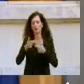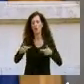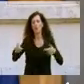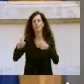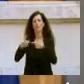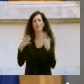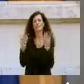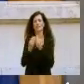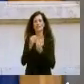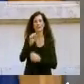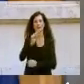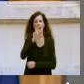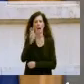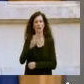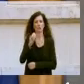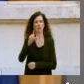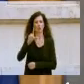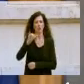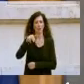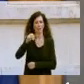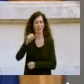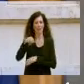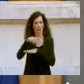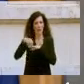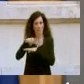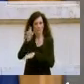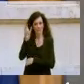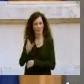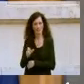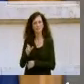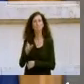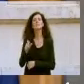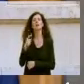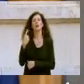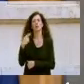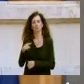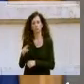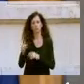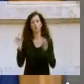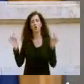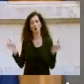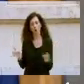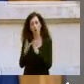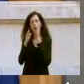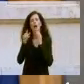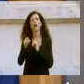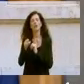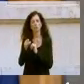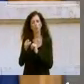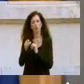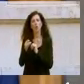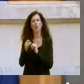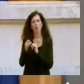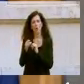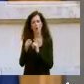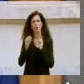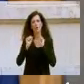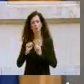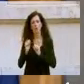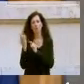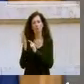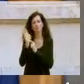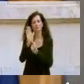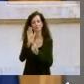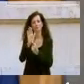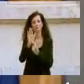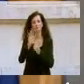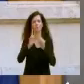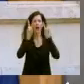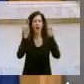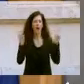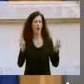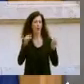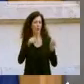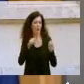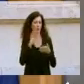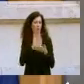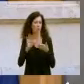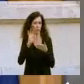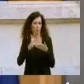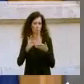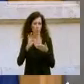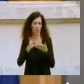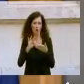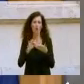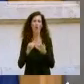e quindi e sarà l'occasione per un po illustrare tutti i temi della scuola